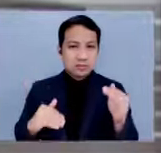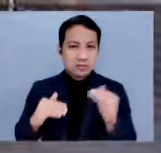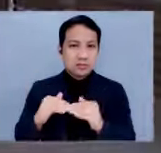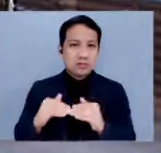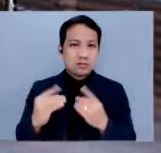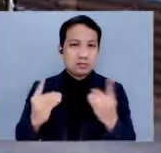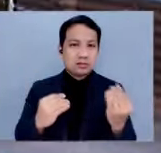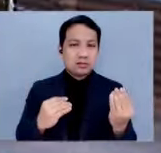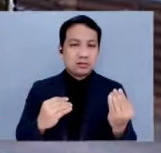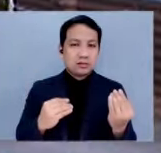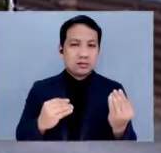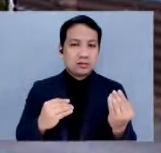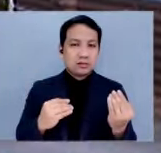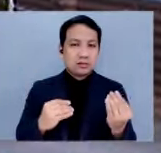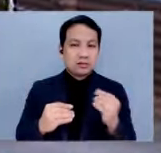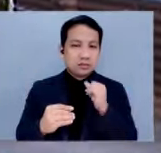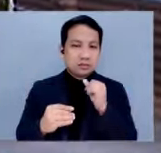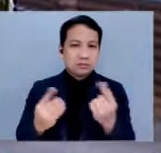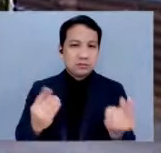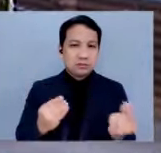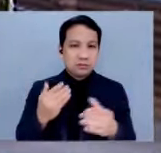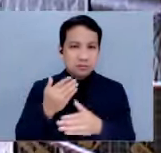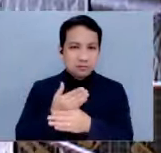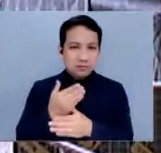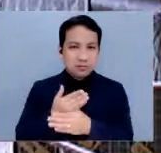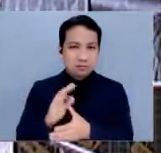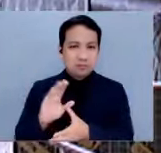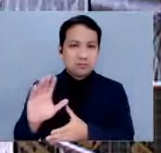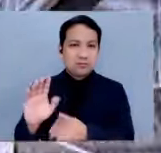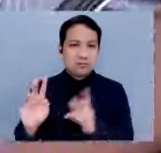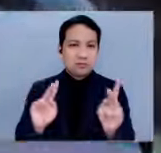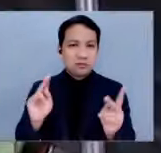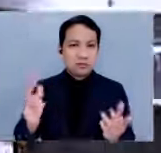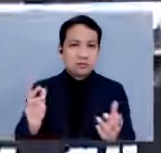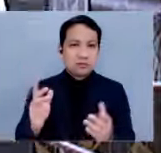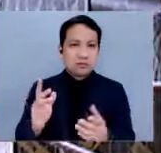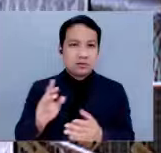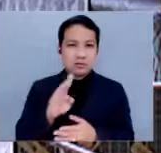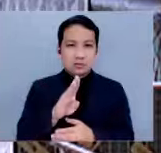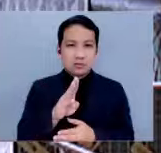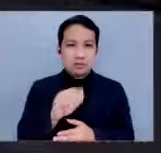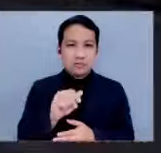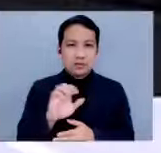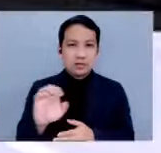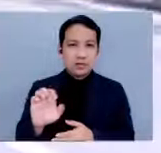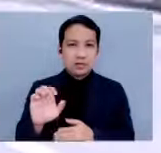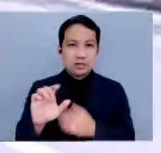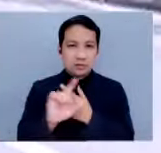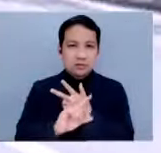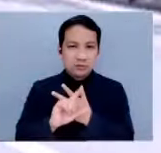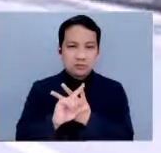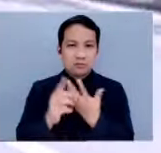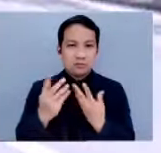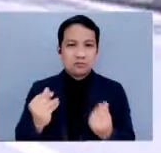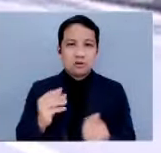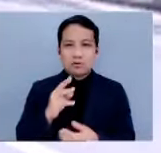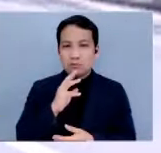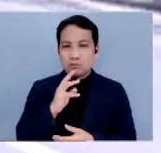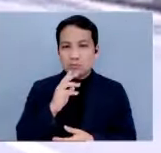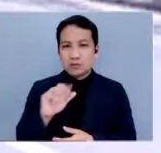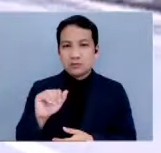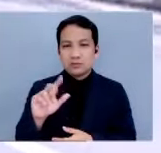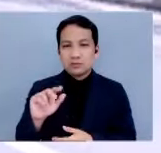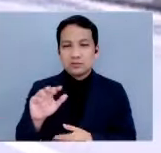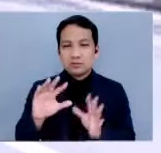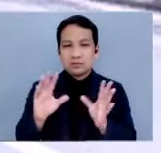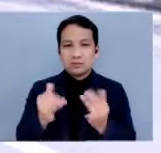scheme. Pero wisyo rin para sa mga residente sa Bay Laguna ang kawalan ng tubig. Sa 15 barangay, 13